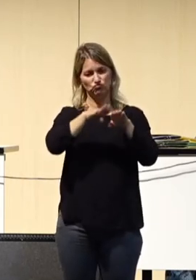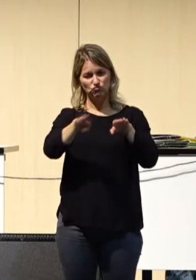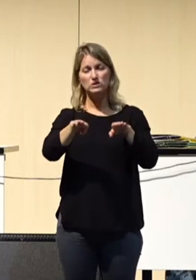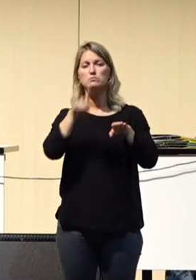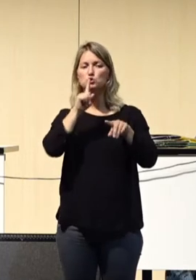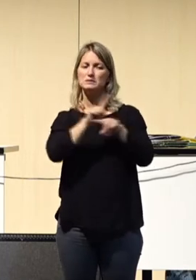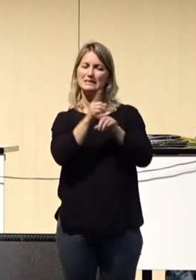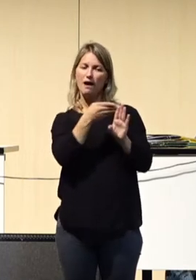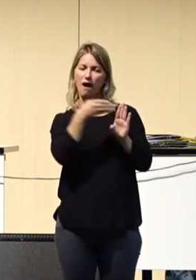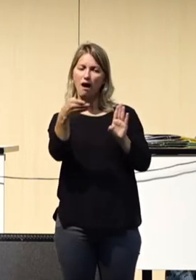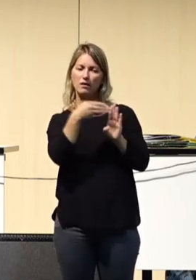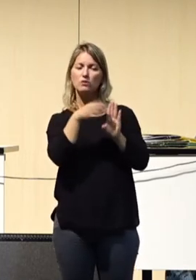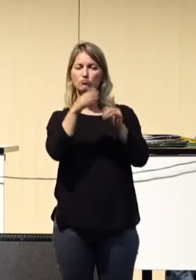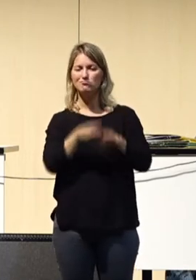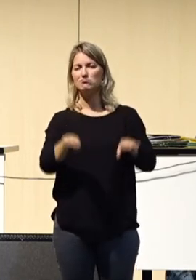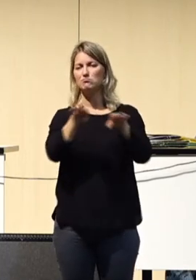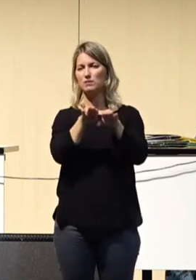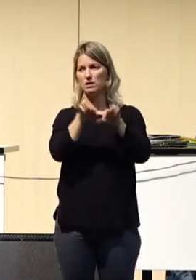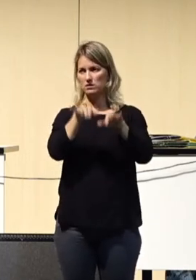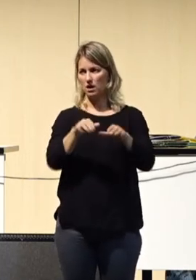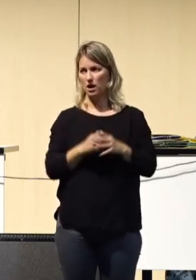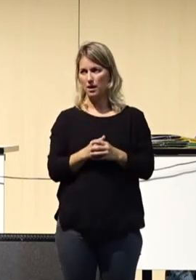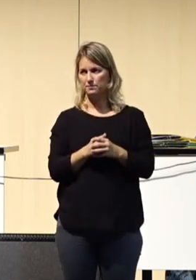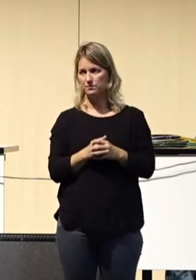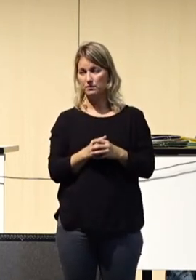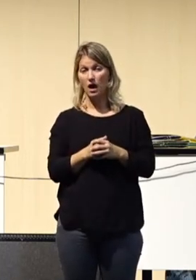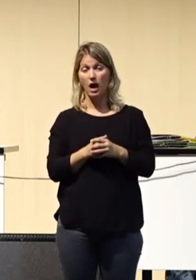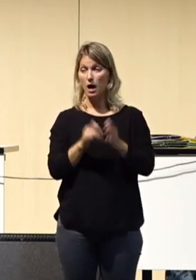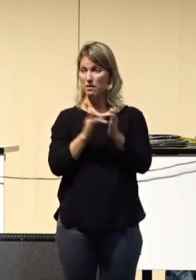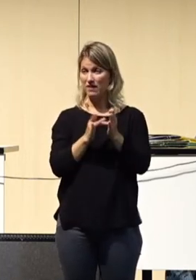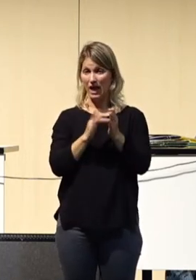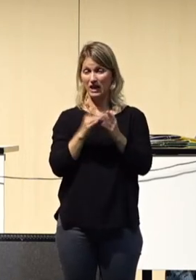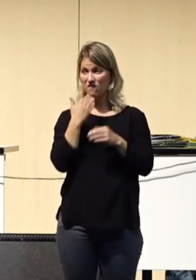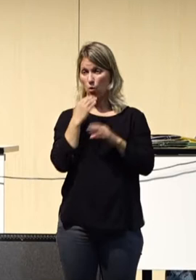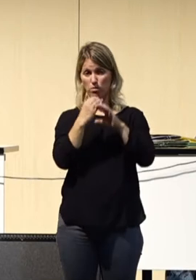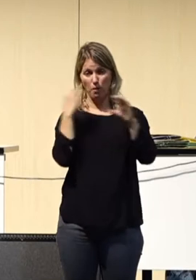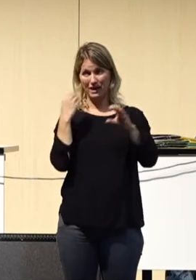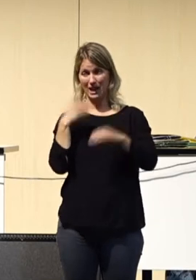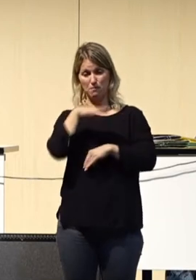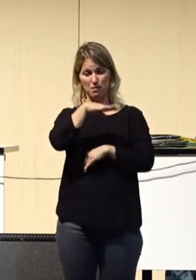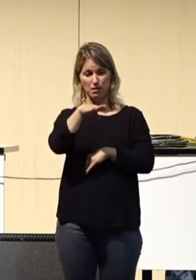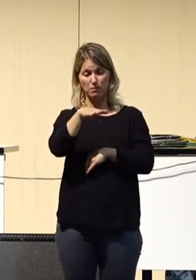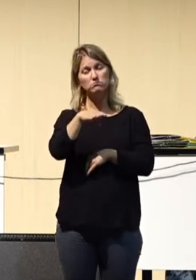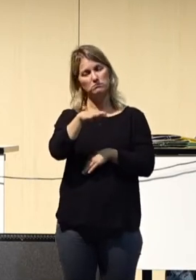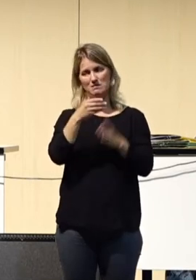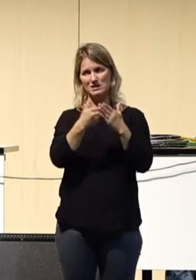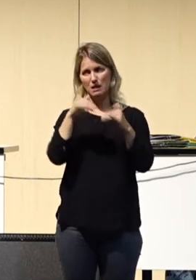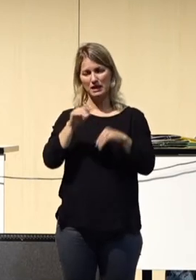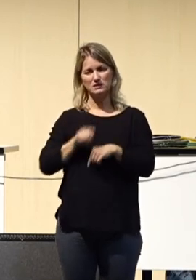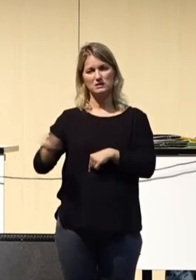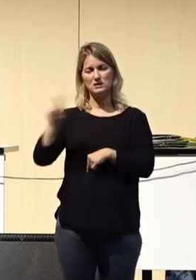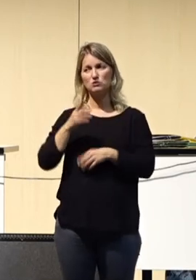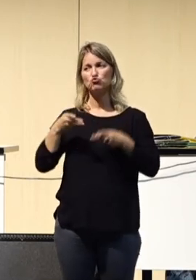dar. Allerdings wurde aus diesem Grund des Abstellens der Wohnmobile durch das Straßentiefbauamt zwischenzeitlich die Entscheidung getroffen, die